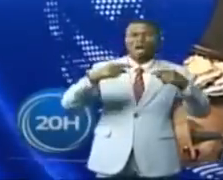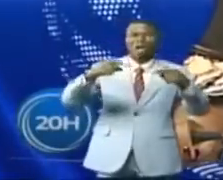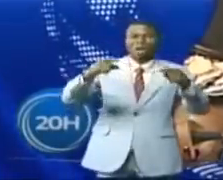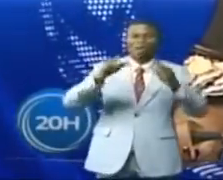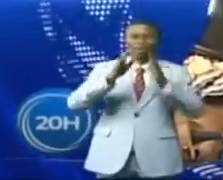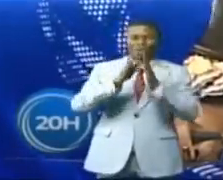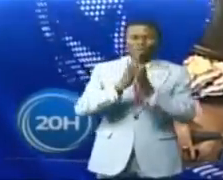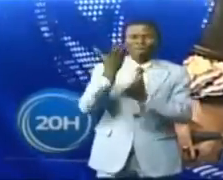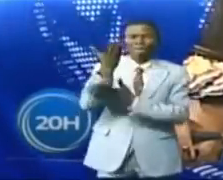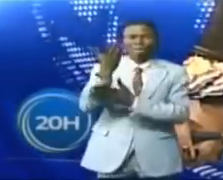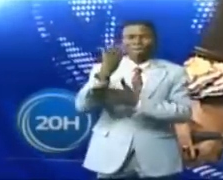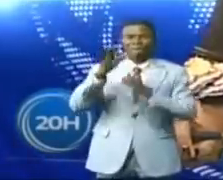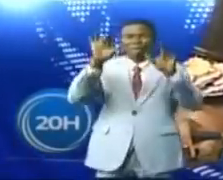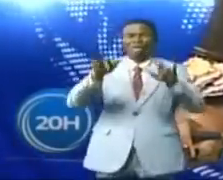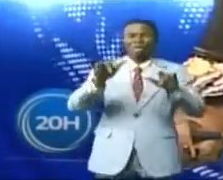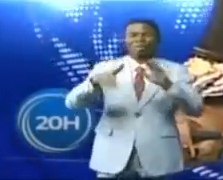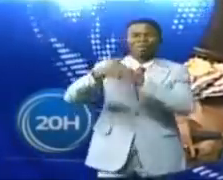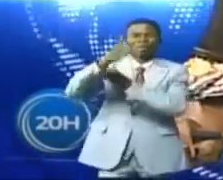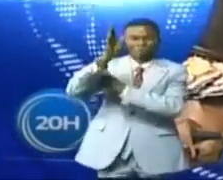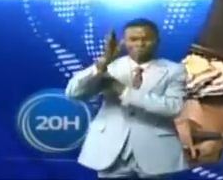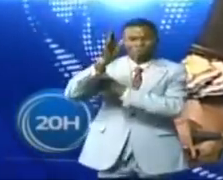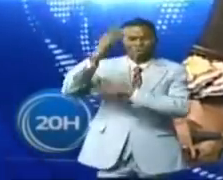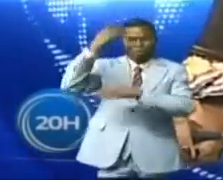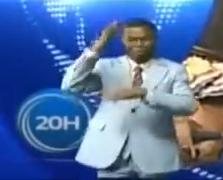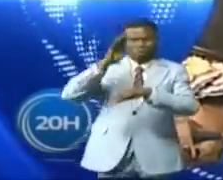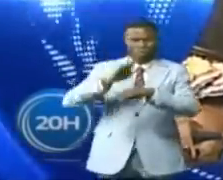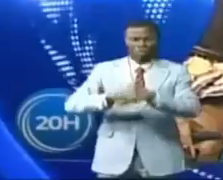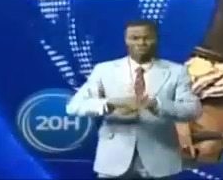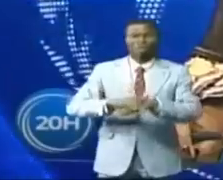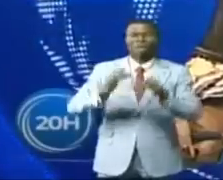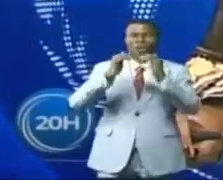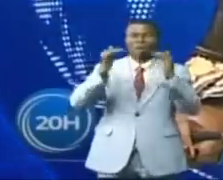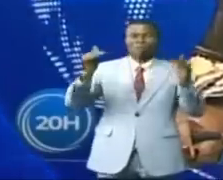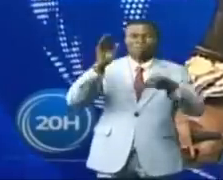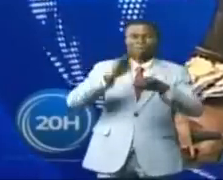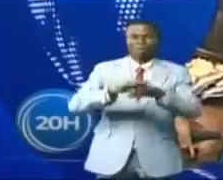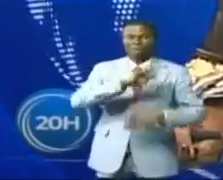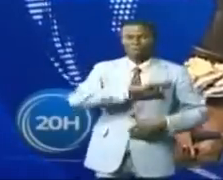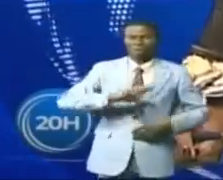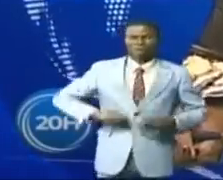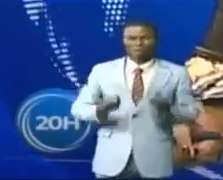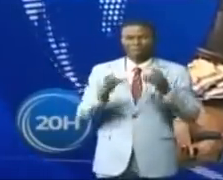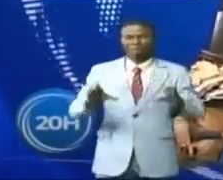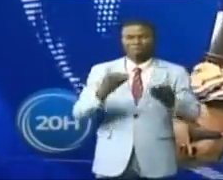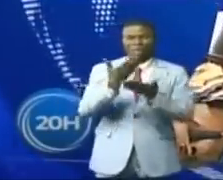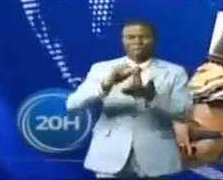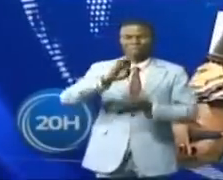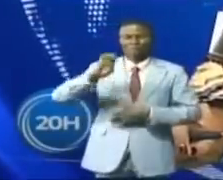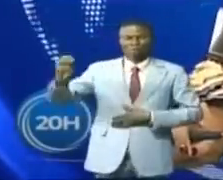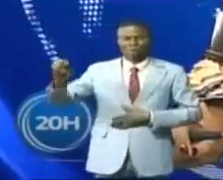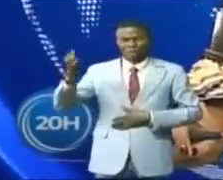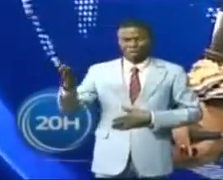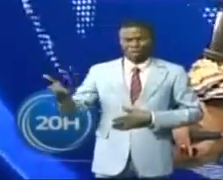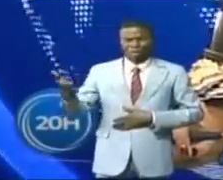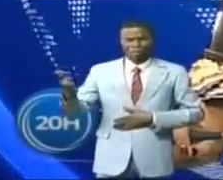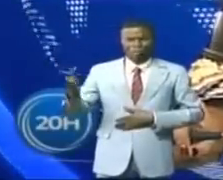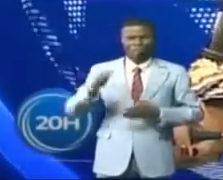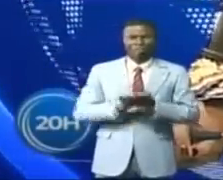prière imploré la miséricorde d'Allah pour que la paix redevienne dans la partie est du